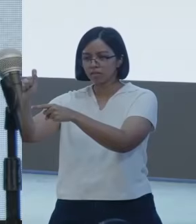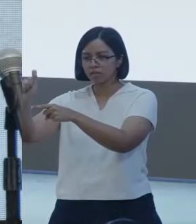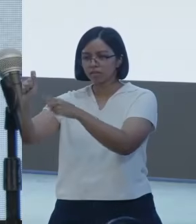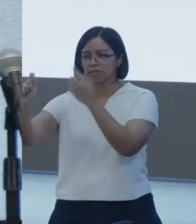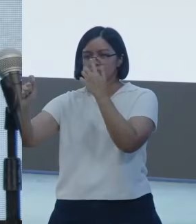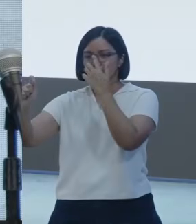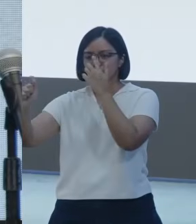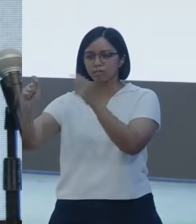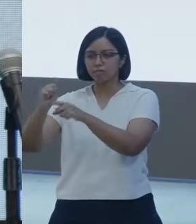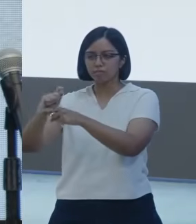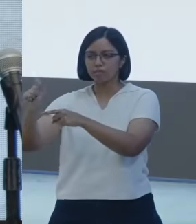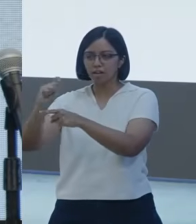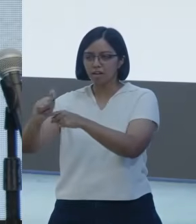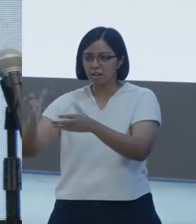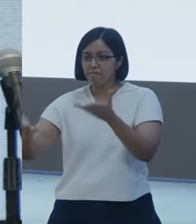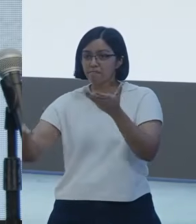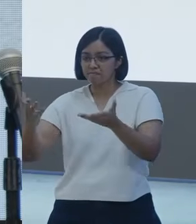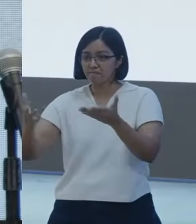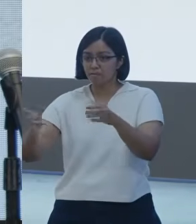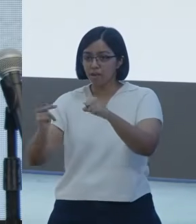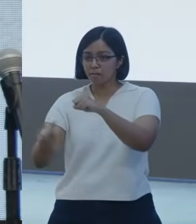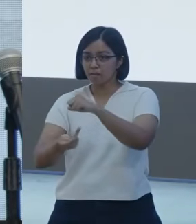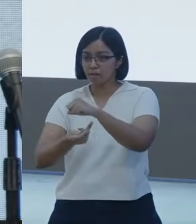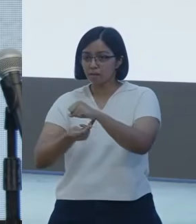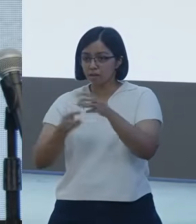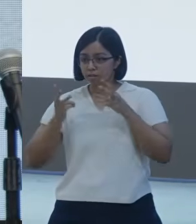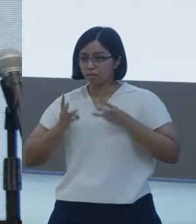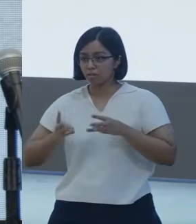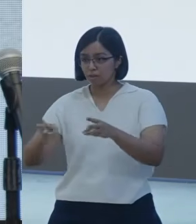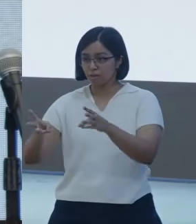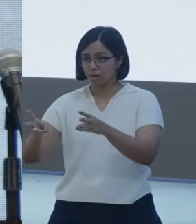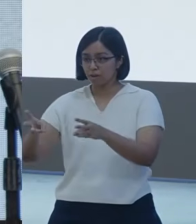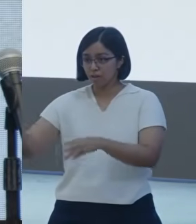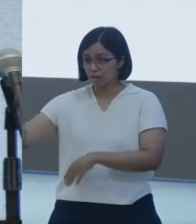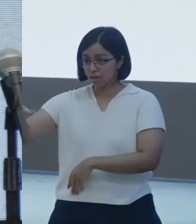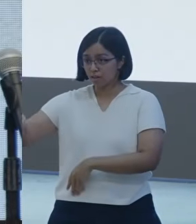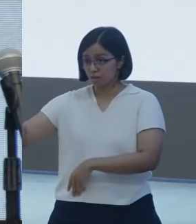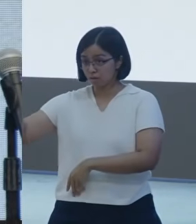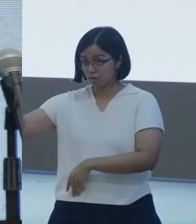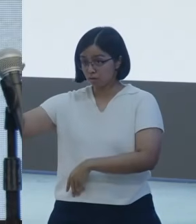marahil siya din ang naging paraan ng kanilang